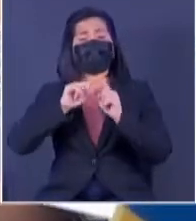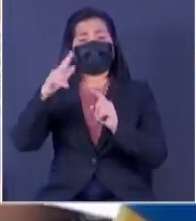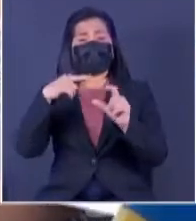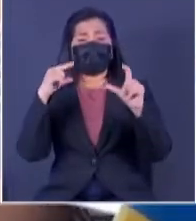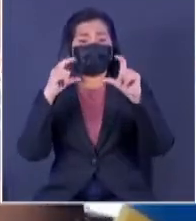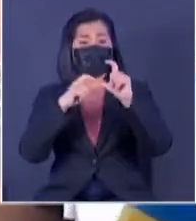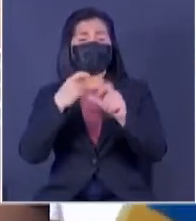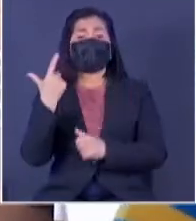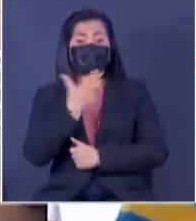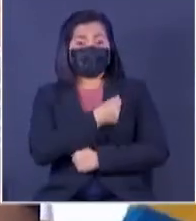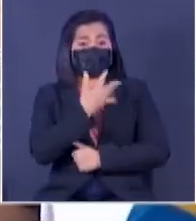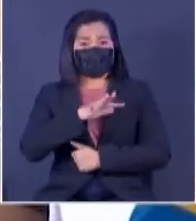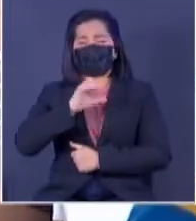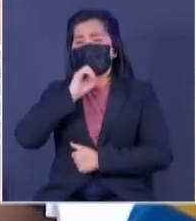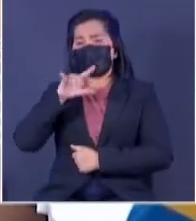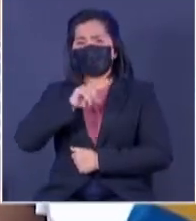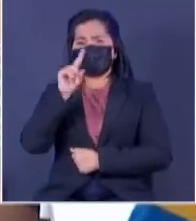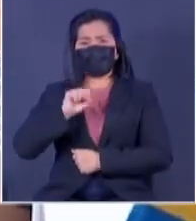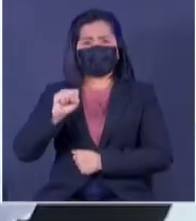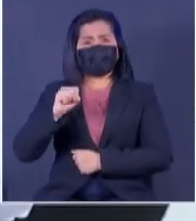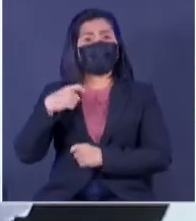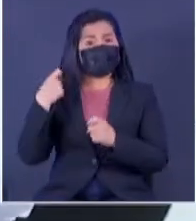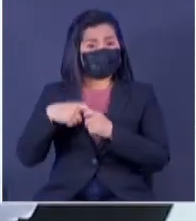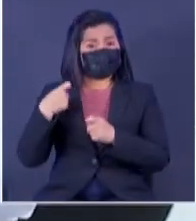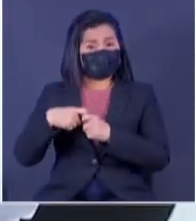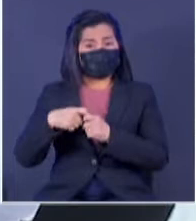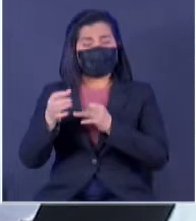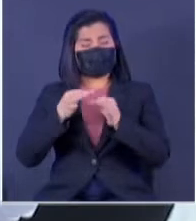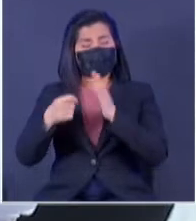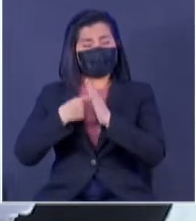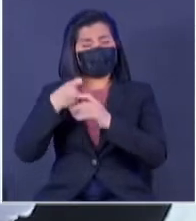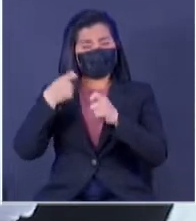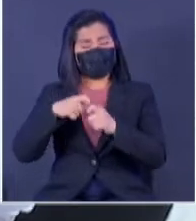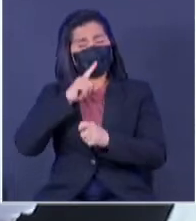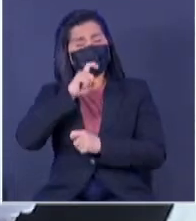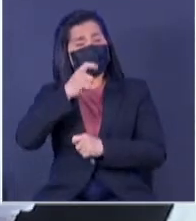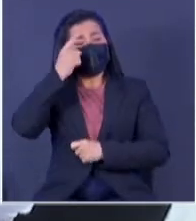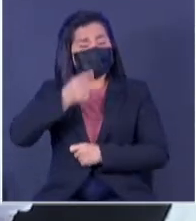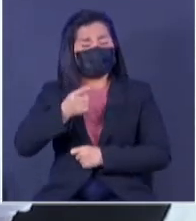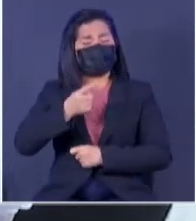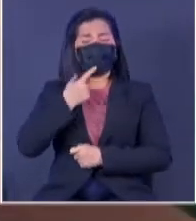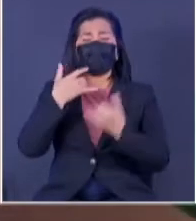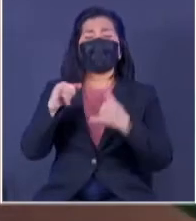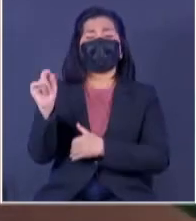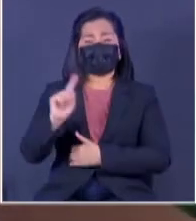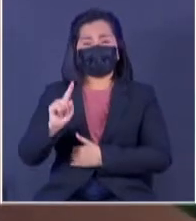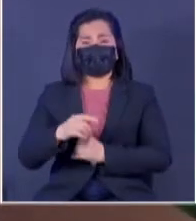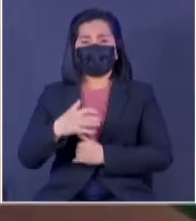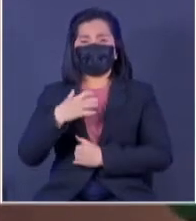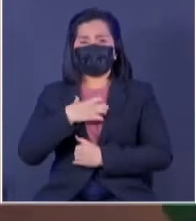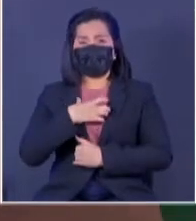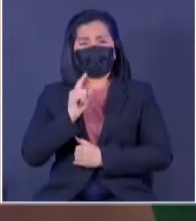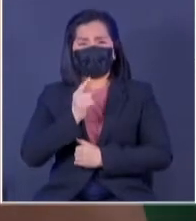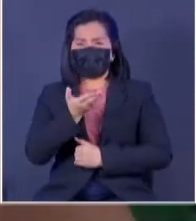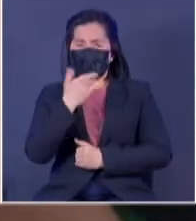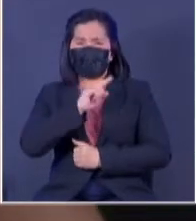นี่ยแล้วจะแก้ตัวเรื่องของซิโนแวคได้ยากเรื่องนี้เนี่ยตกลงมันพูดจริงหรือพูดเล่นโดยบางคนเนี่ยต้องการคำขอโทษด้วย